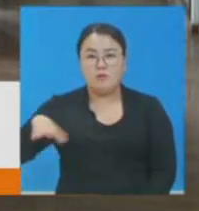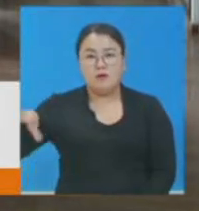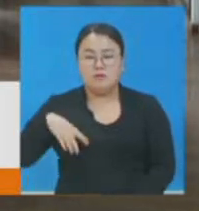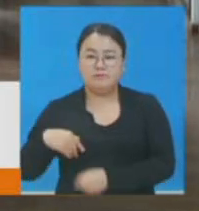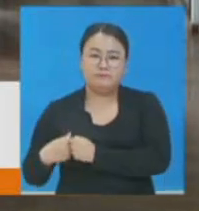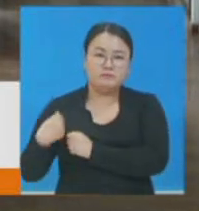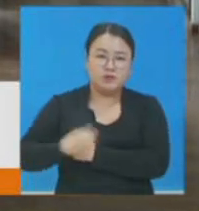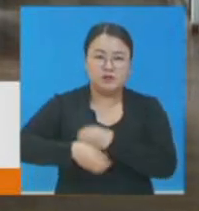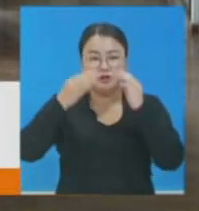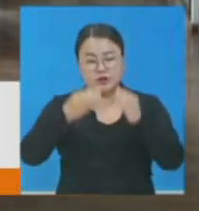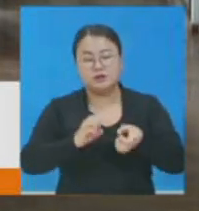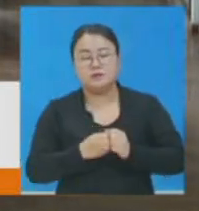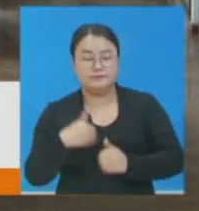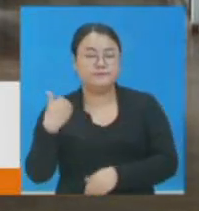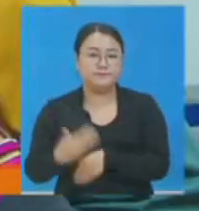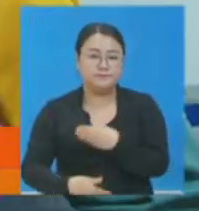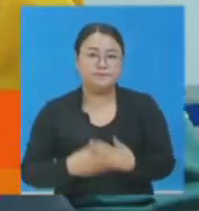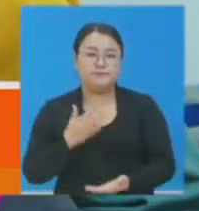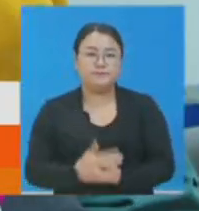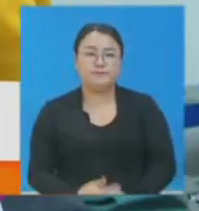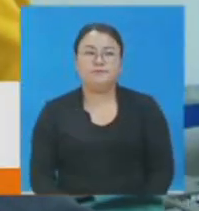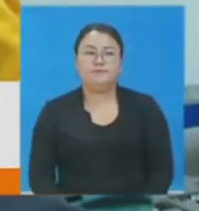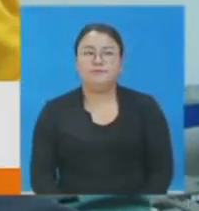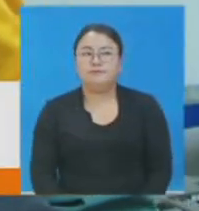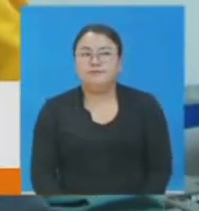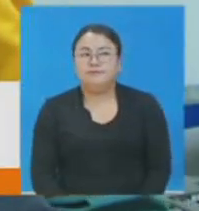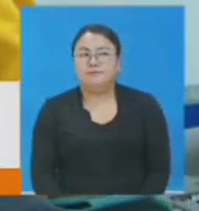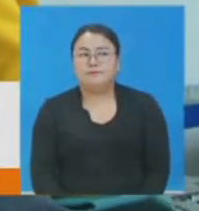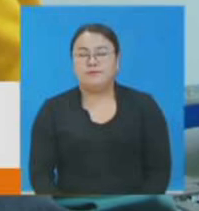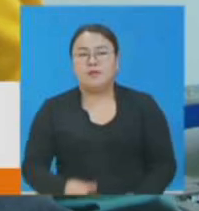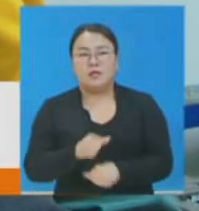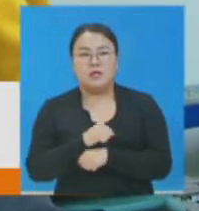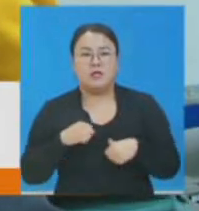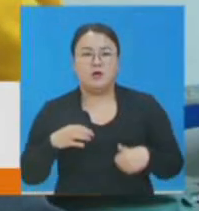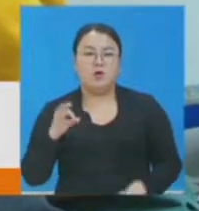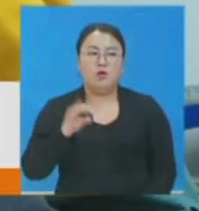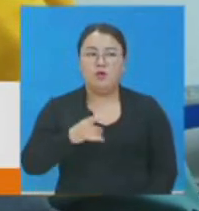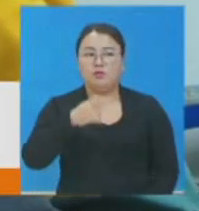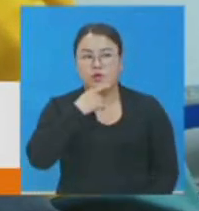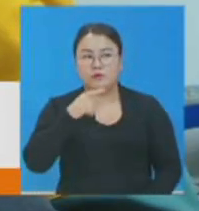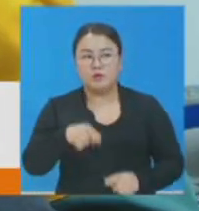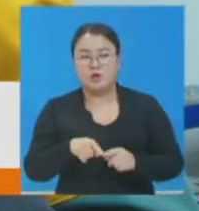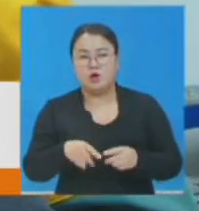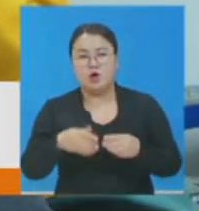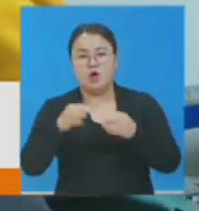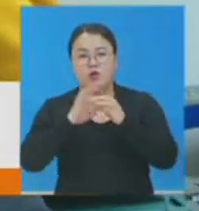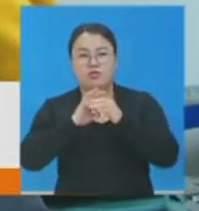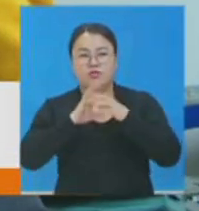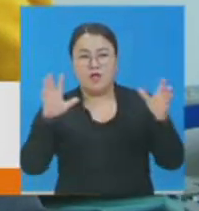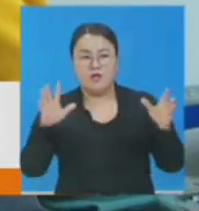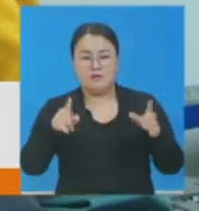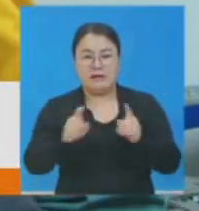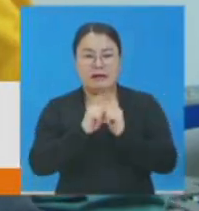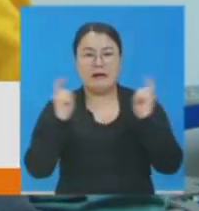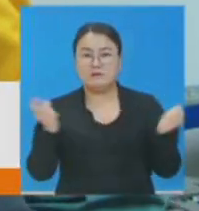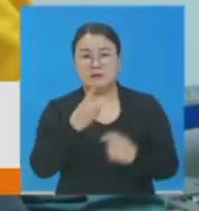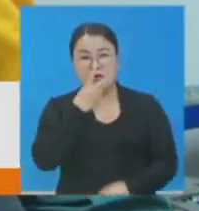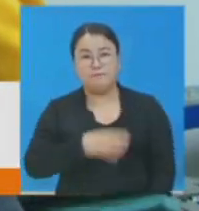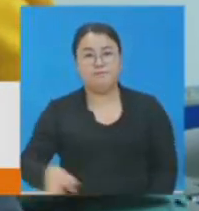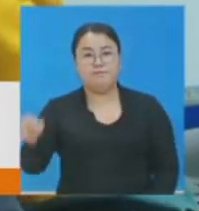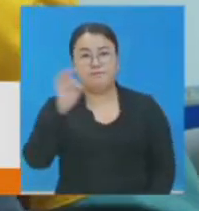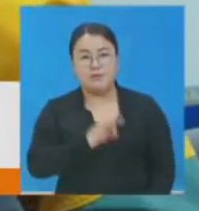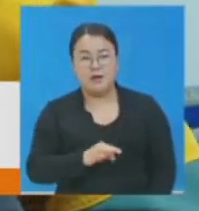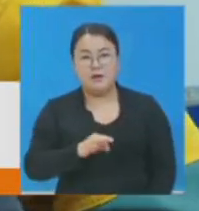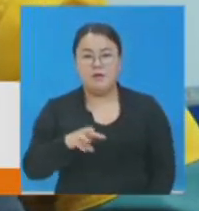гаргаад шийдэд хийгдээд явж байгаа. Тэгэхээр иргэд нэвчэрч очлохгүй учраас энэ хэсгийн онгорхоо, энэ хэсэг маань өөрө хашаагүй, эндээс